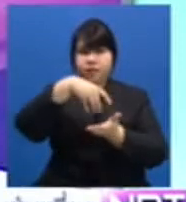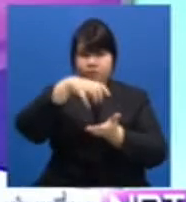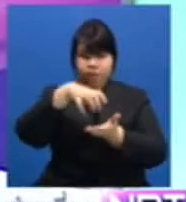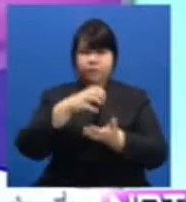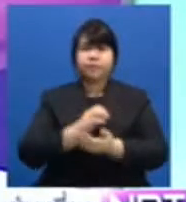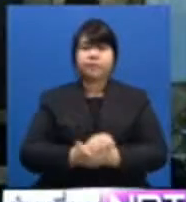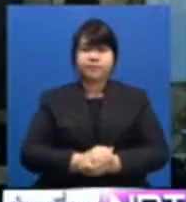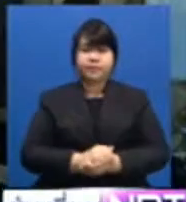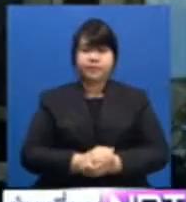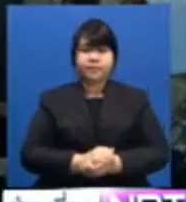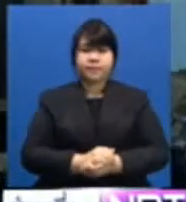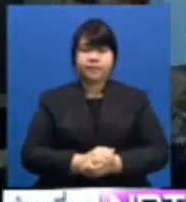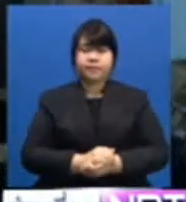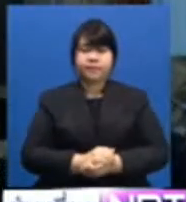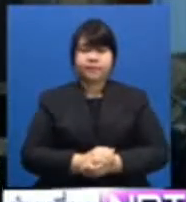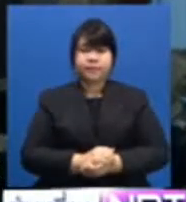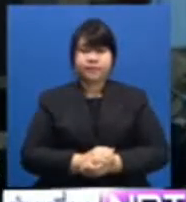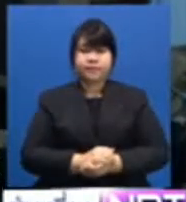ค่ะ